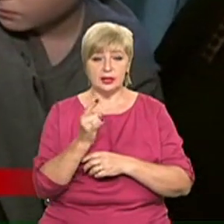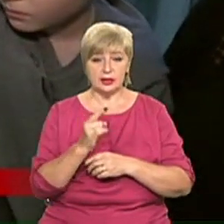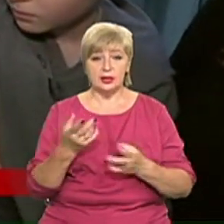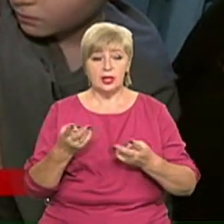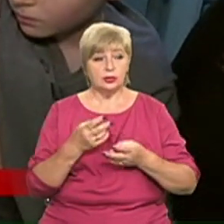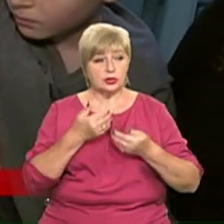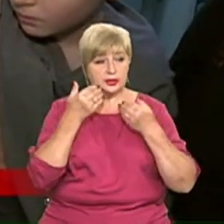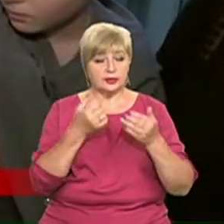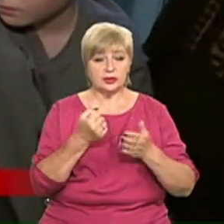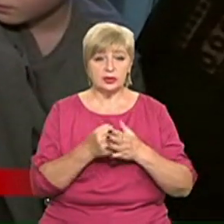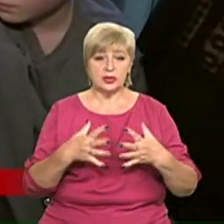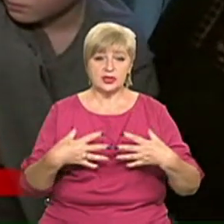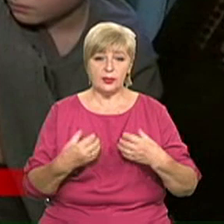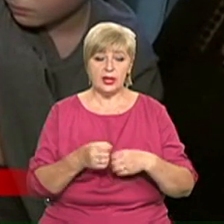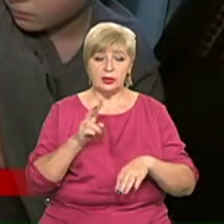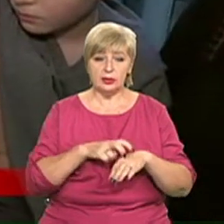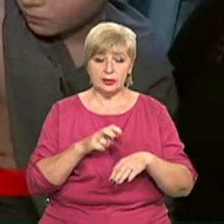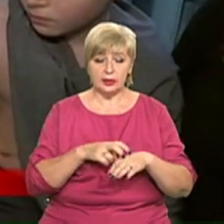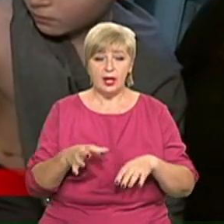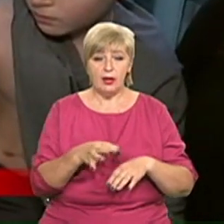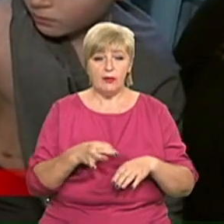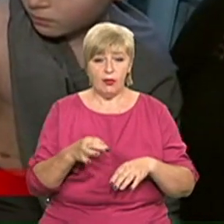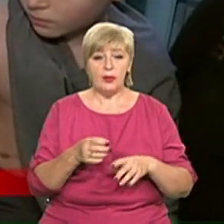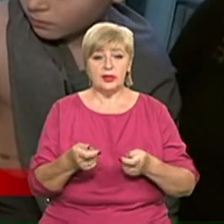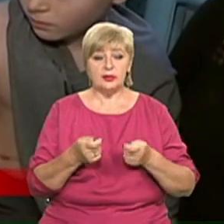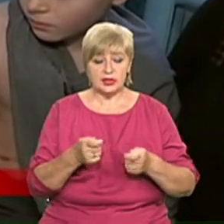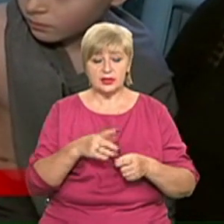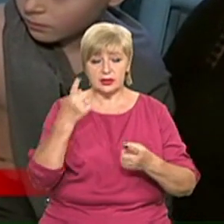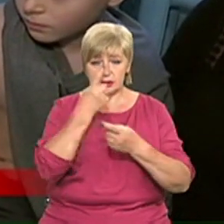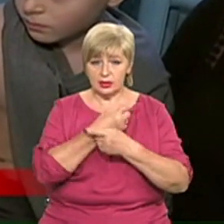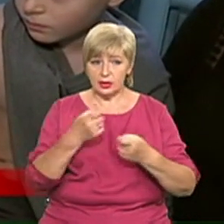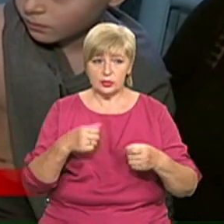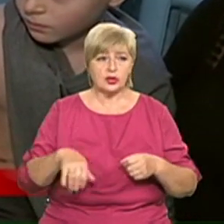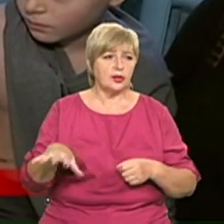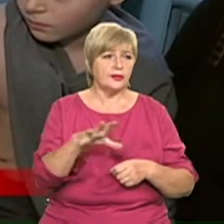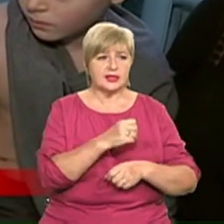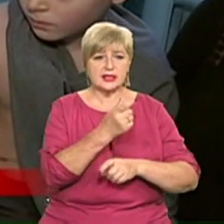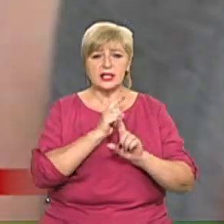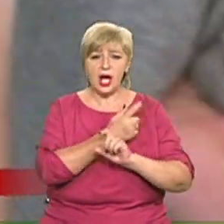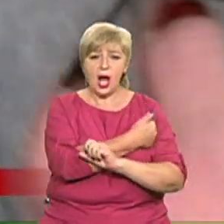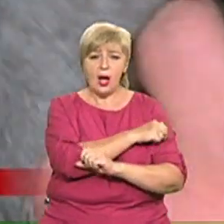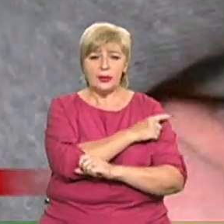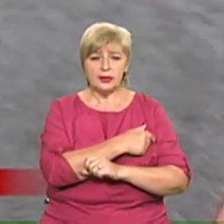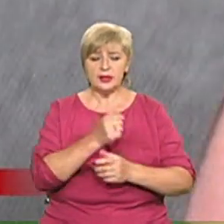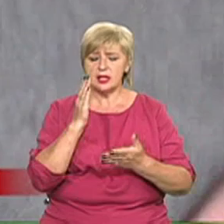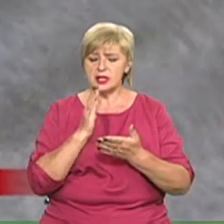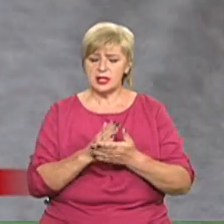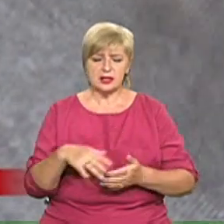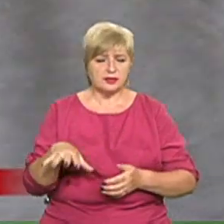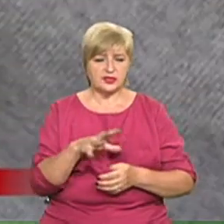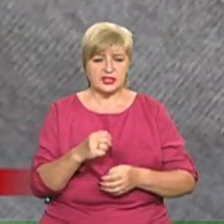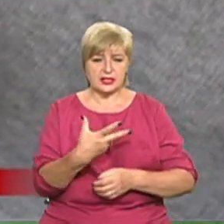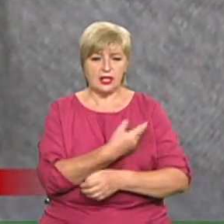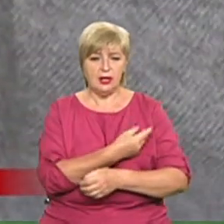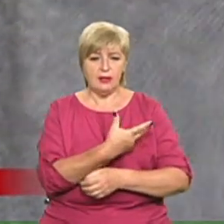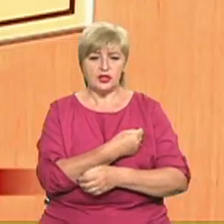до сімейного лікаря. В обладміністрації наголошують, усі амбулаторії Дніпропетровщини мають вакцини від усіх небезпечних